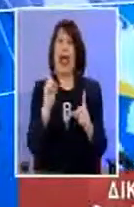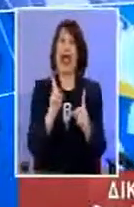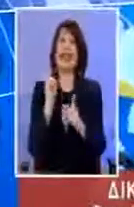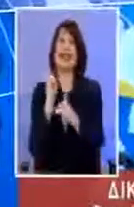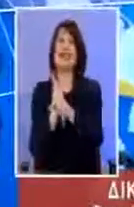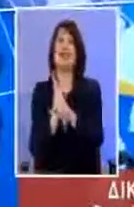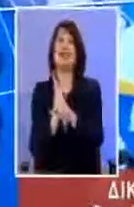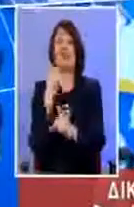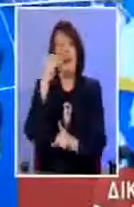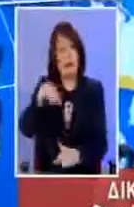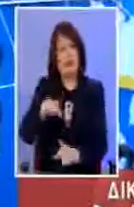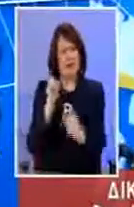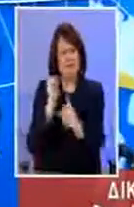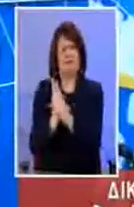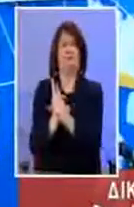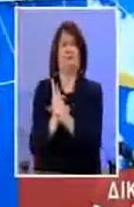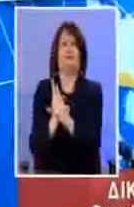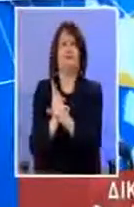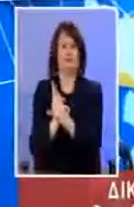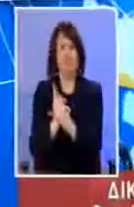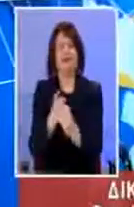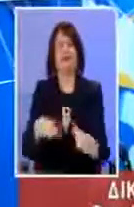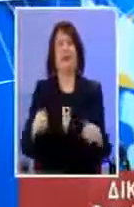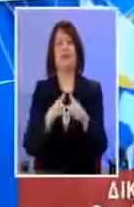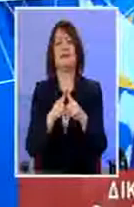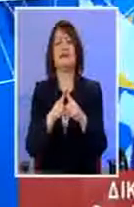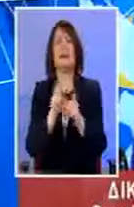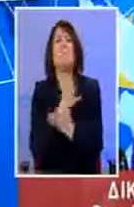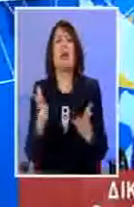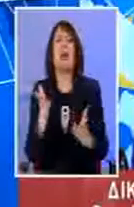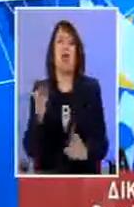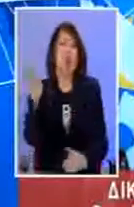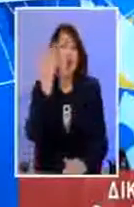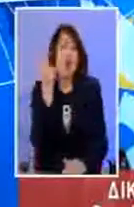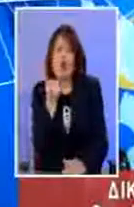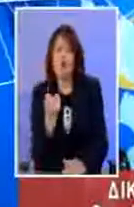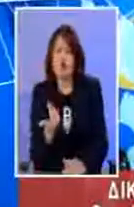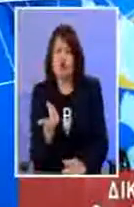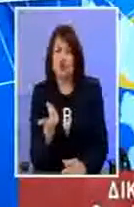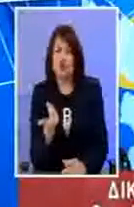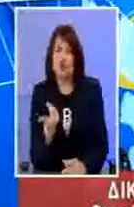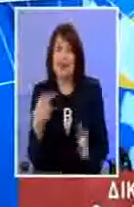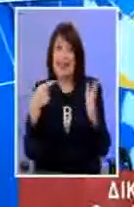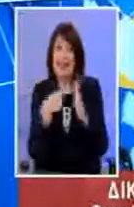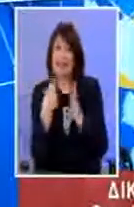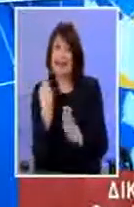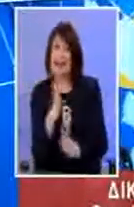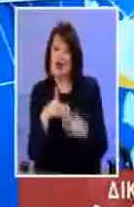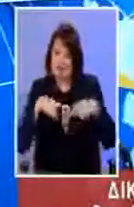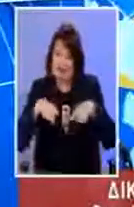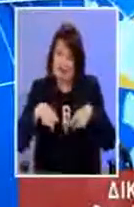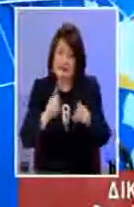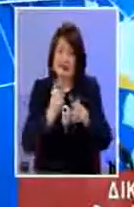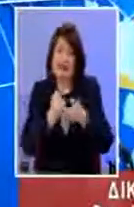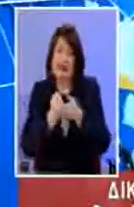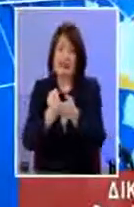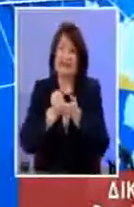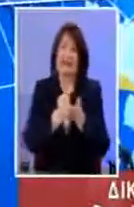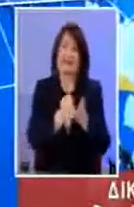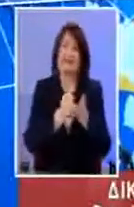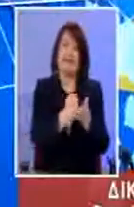μόνο για ένα παιδί που είναι στην τάξη, το οποίο είχε τεράστιο κόστος. Είχαμε 1.400 παράλληλες στηρίξεις και